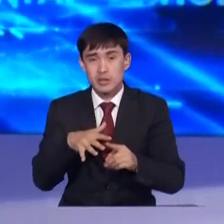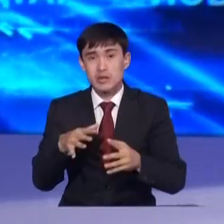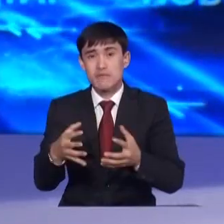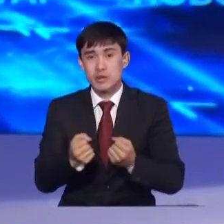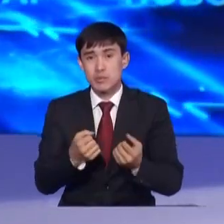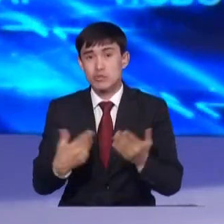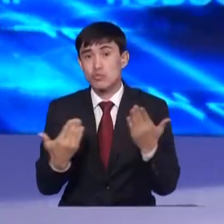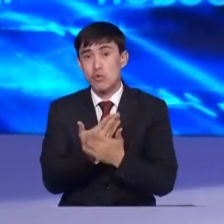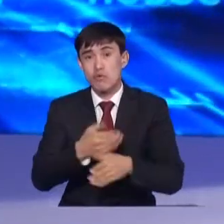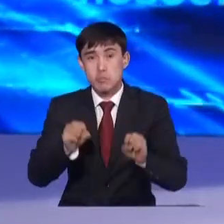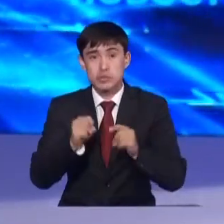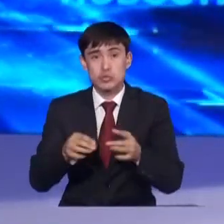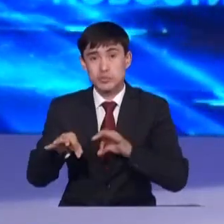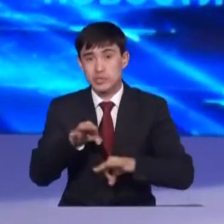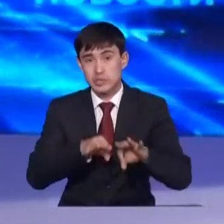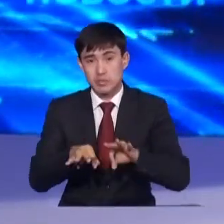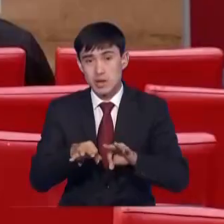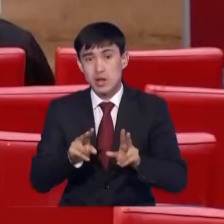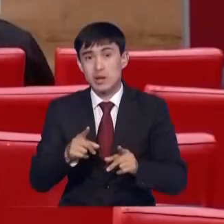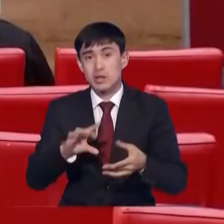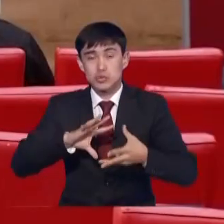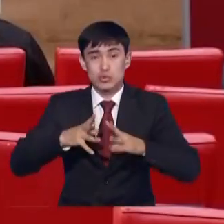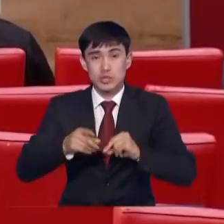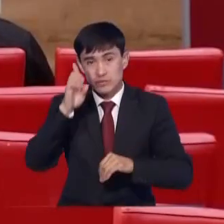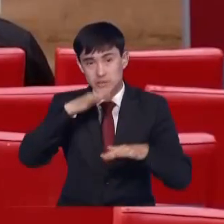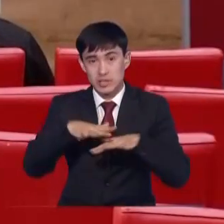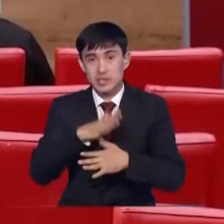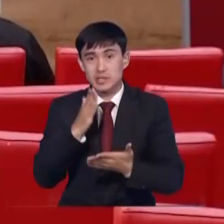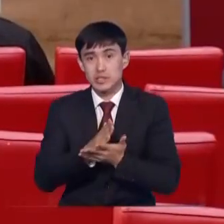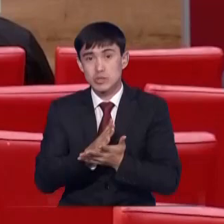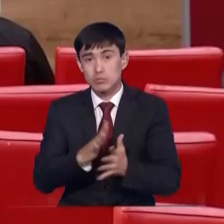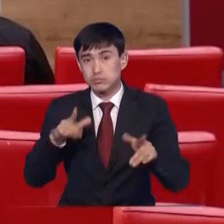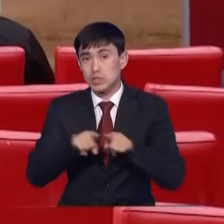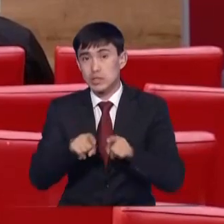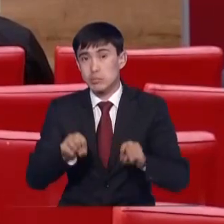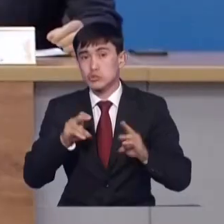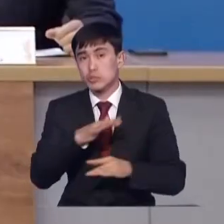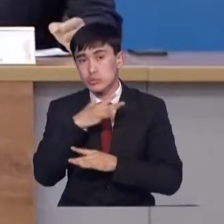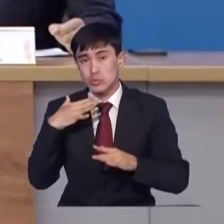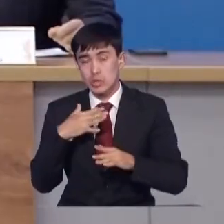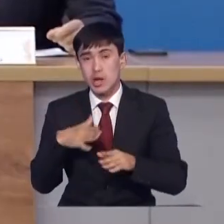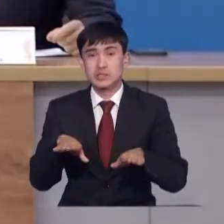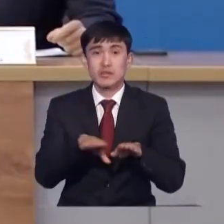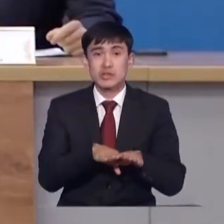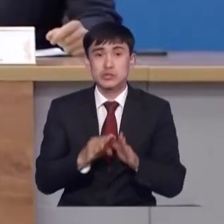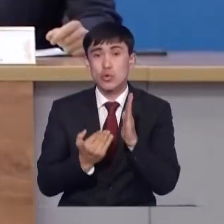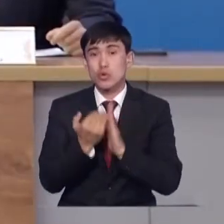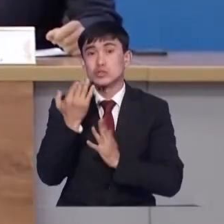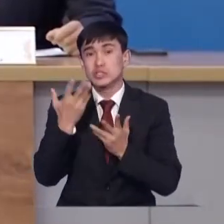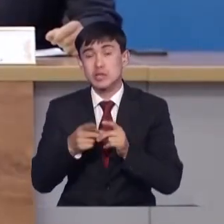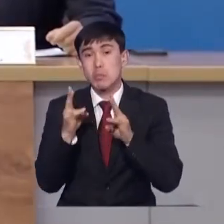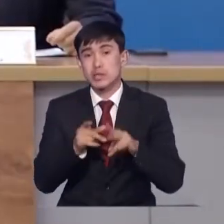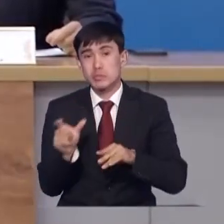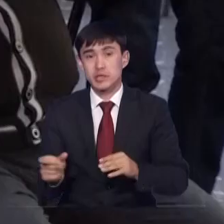вырабатывают новые преступные схемы как результат в стране отмечен бум подобных преступлений а соответственно и рост